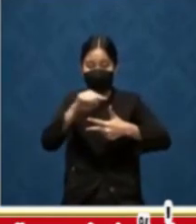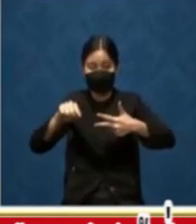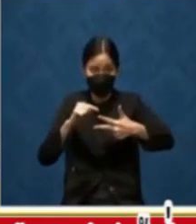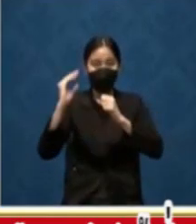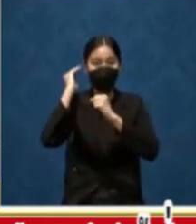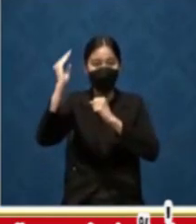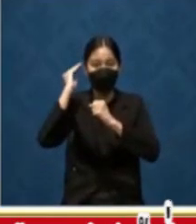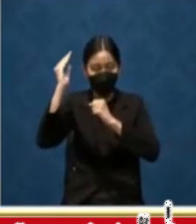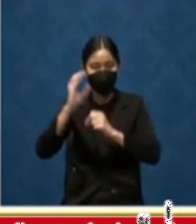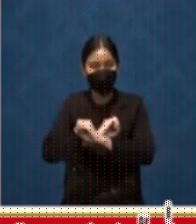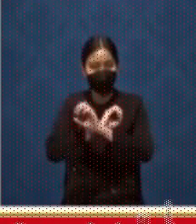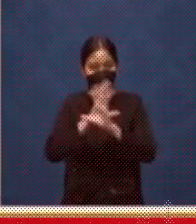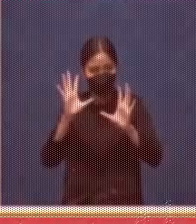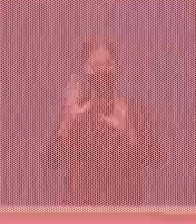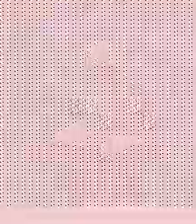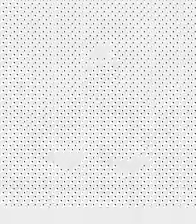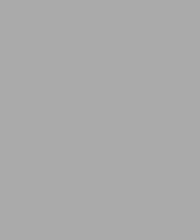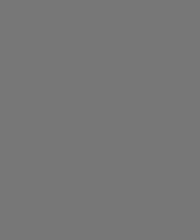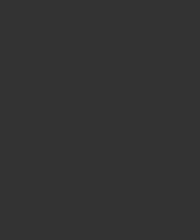ข้อให้ชัดเจนครับถึงจะเอาชีวิตเด็กอยู่ขอบคุณครับ